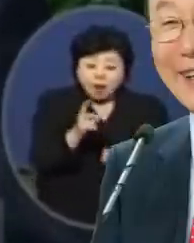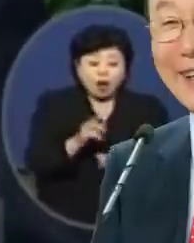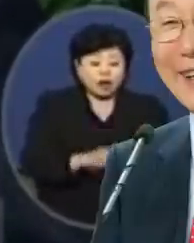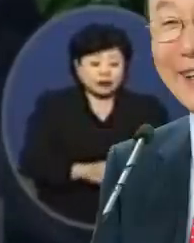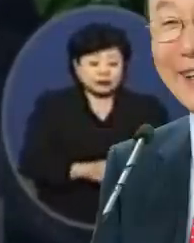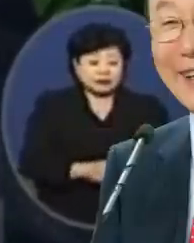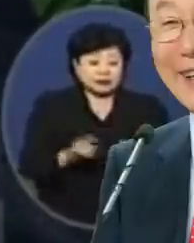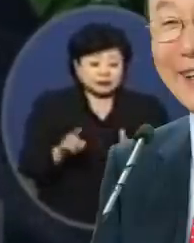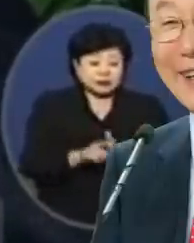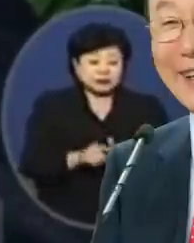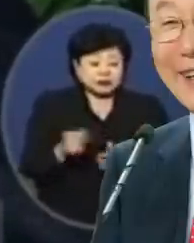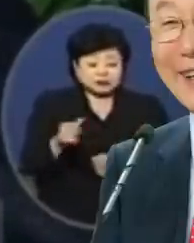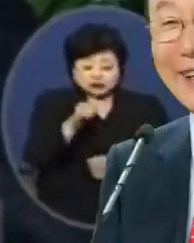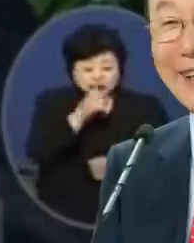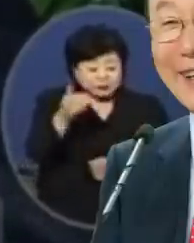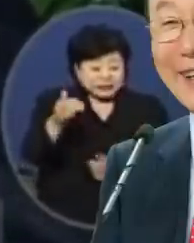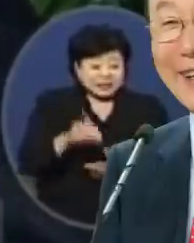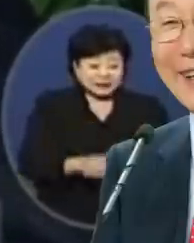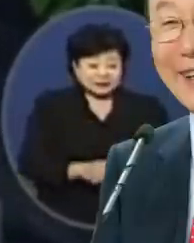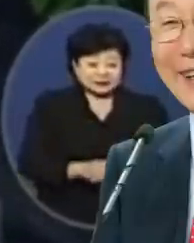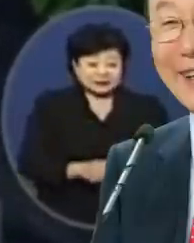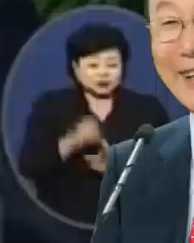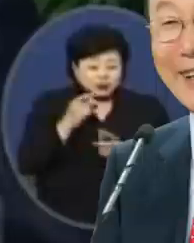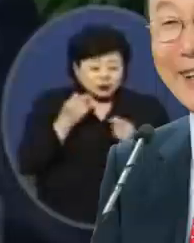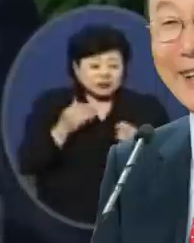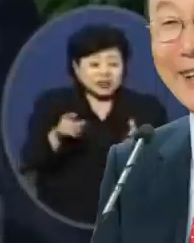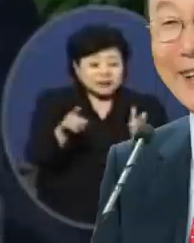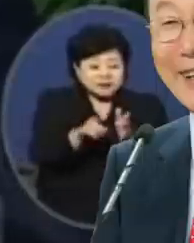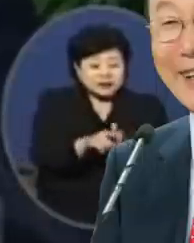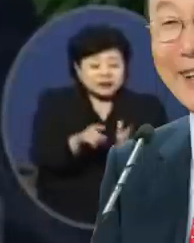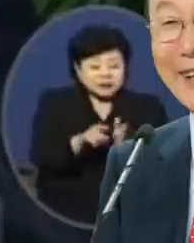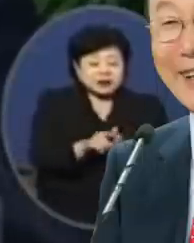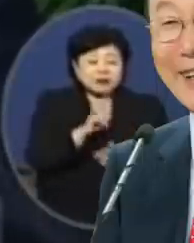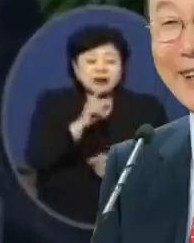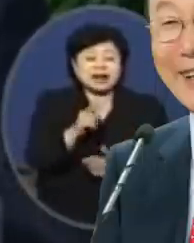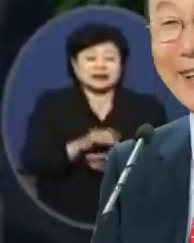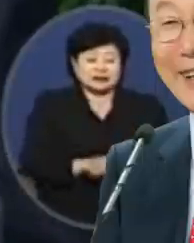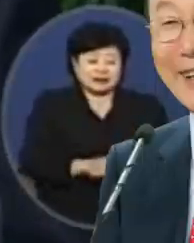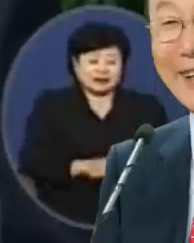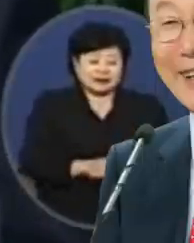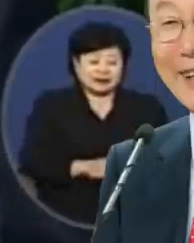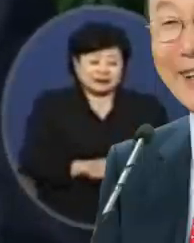발생시키는 믿음을 가질 수 있겠는가? 아, 조용히 목사님이 믿음을 믿으라고 자꾸 하시는데